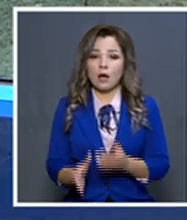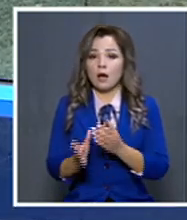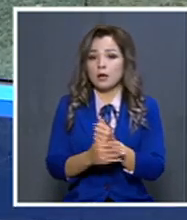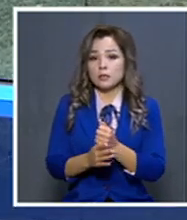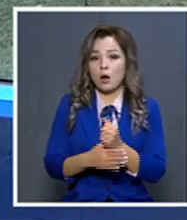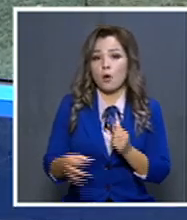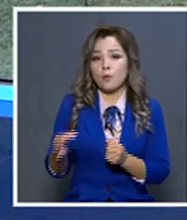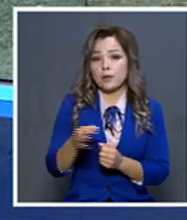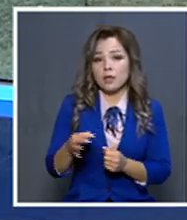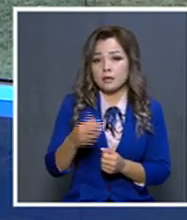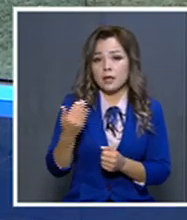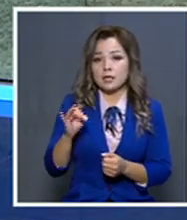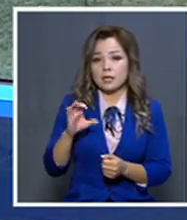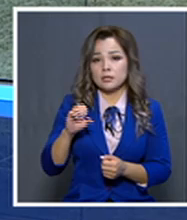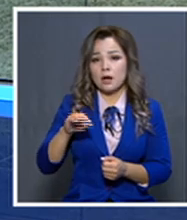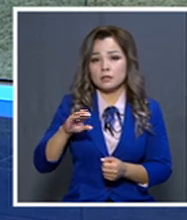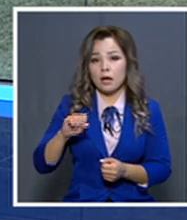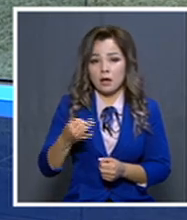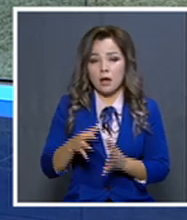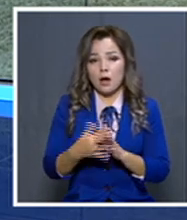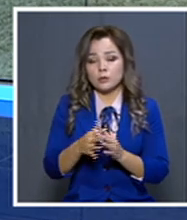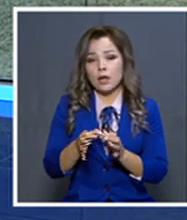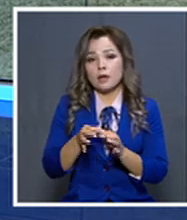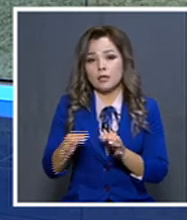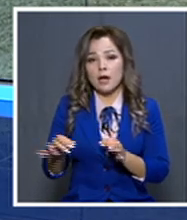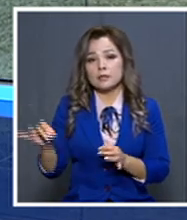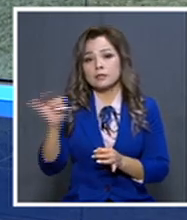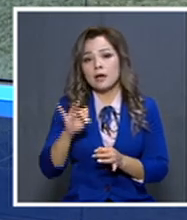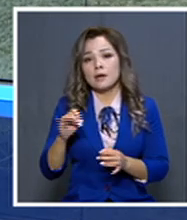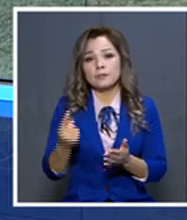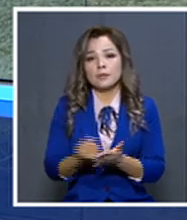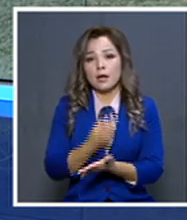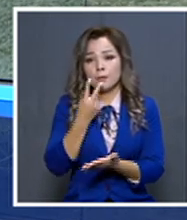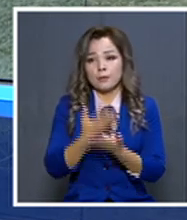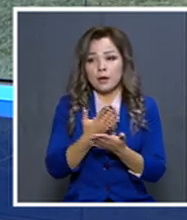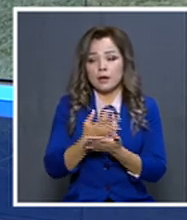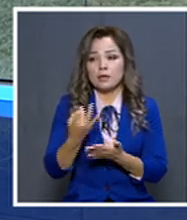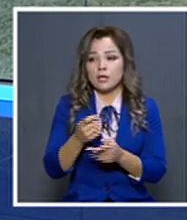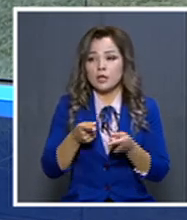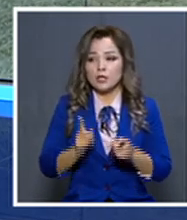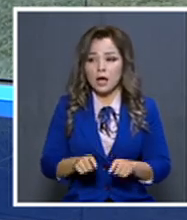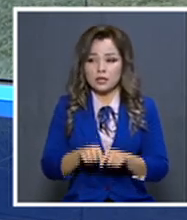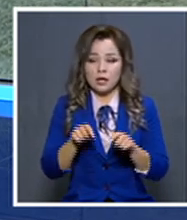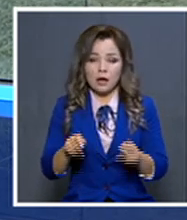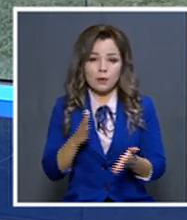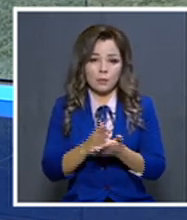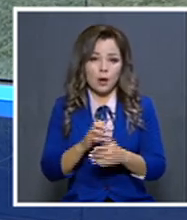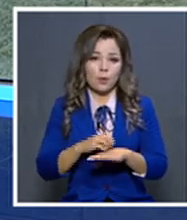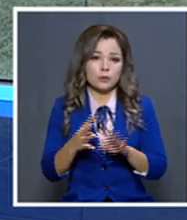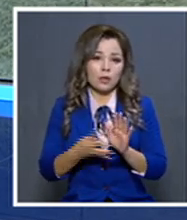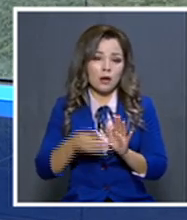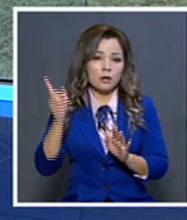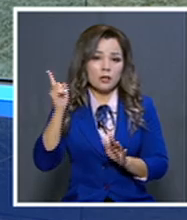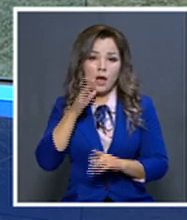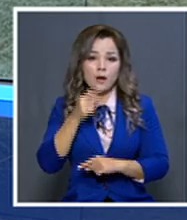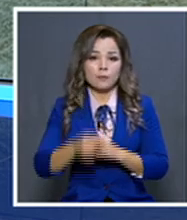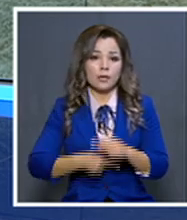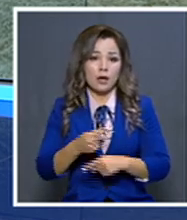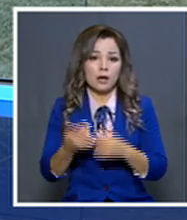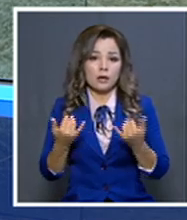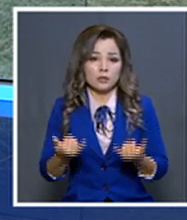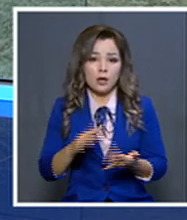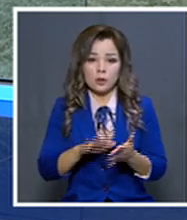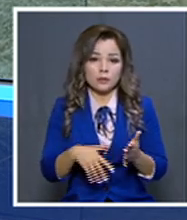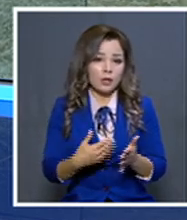Атырау облысына қарасты Исатай ауданында өткеннен жеткен тарихтың айқын көрінісі бар. 19-шы ғасырда тұрғызылған шекаралық белгі бүгінге дейін